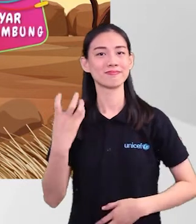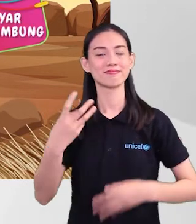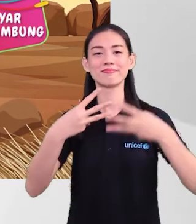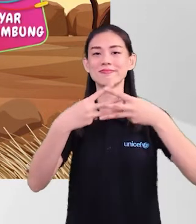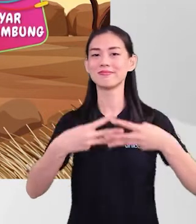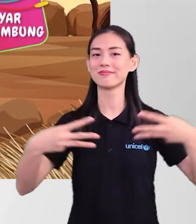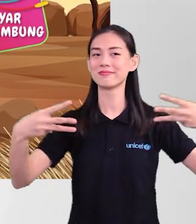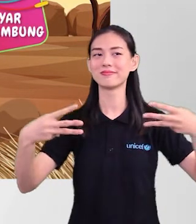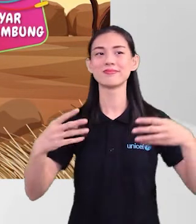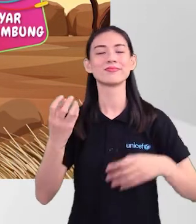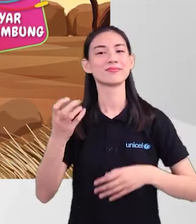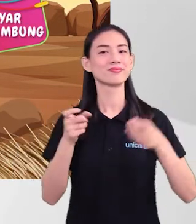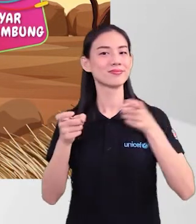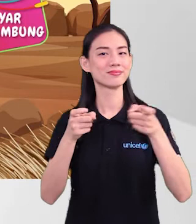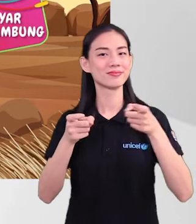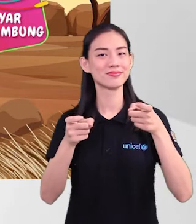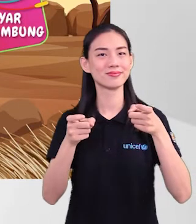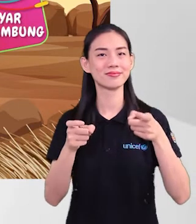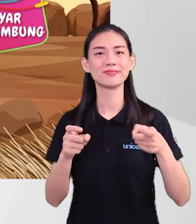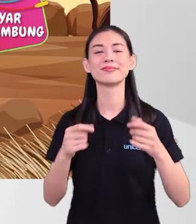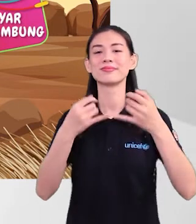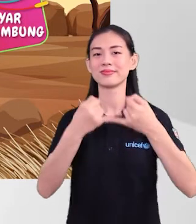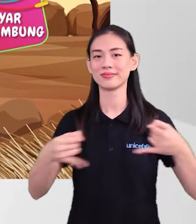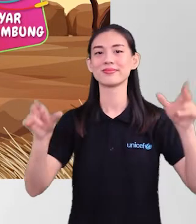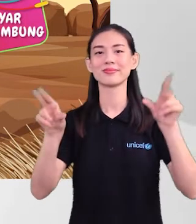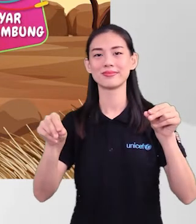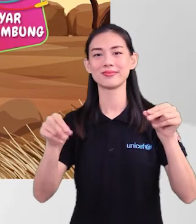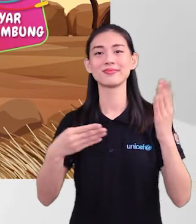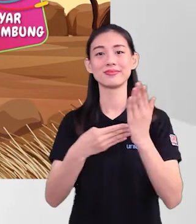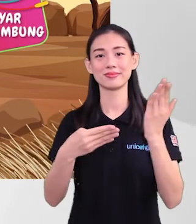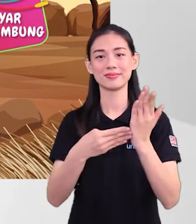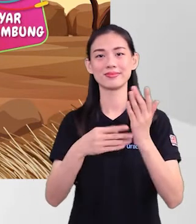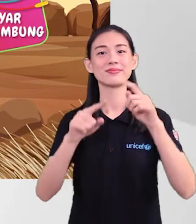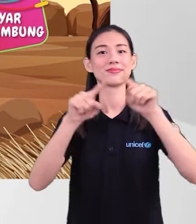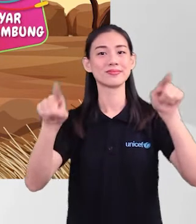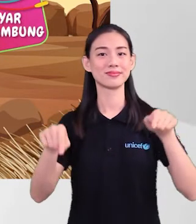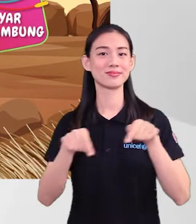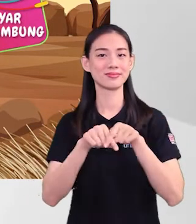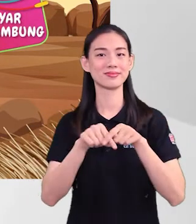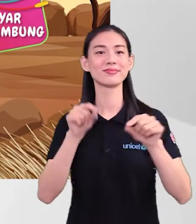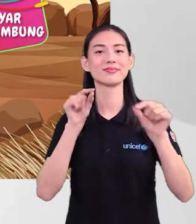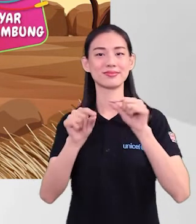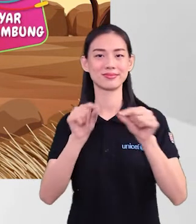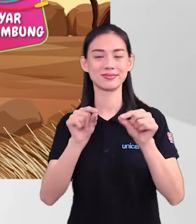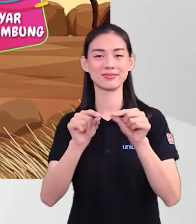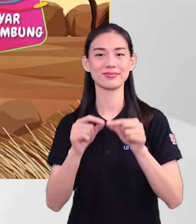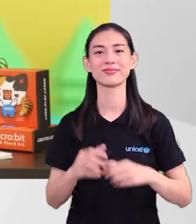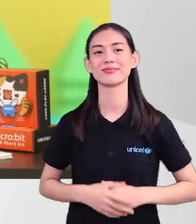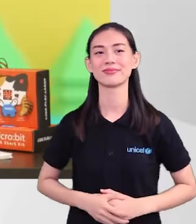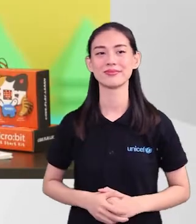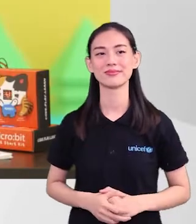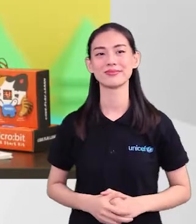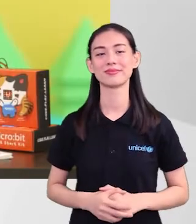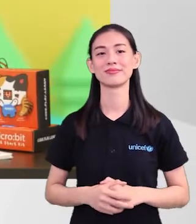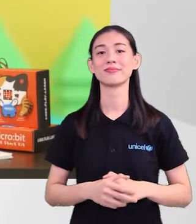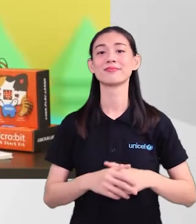wayar penyambung, micro servo motor 3V, 5 klip wayar, bekalan kuasa atau bateri dan papan Microbit. Potong